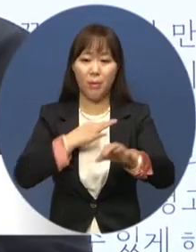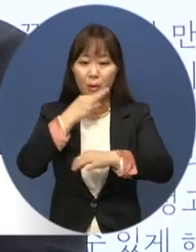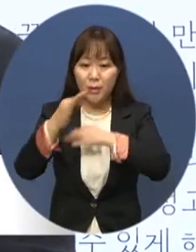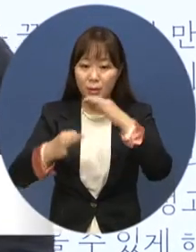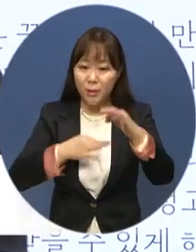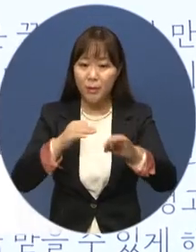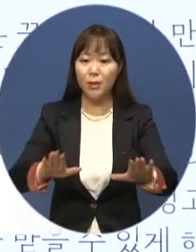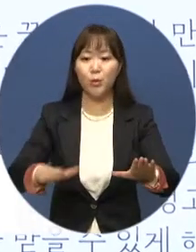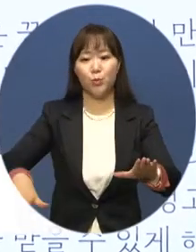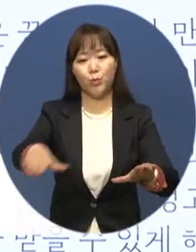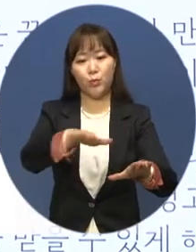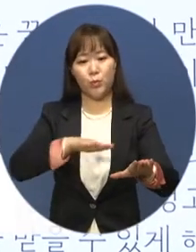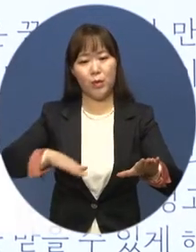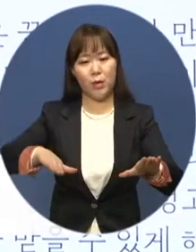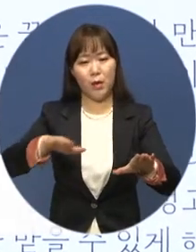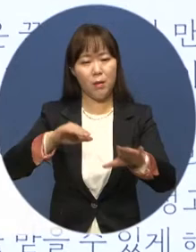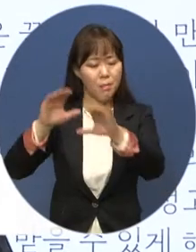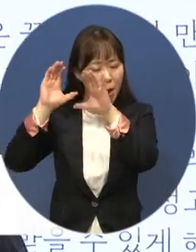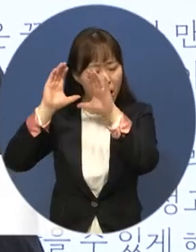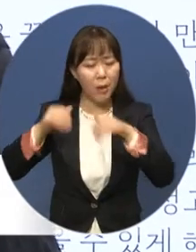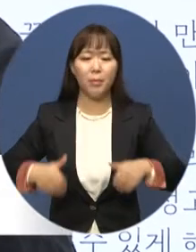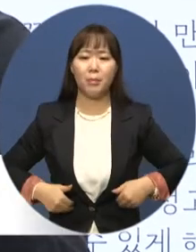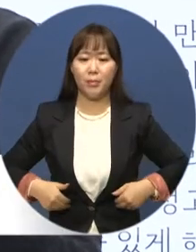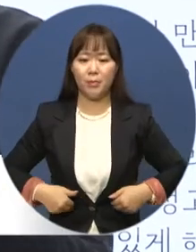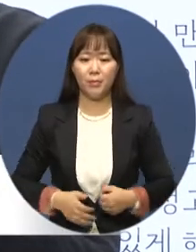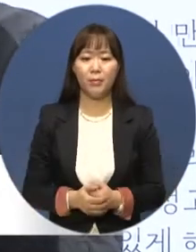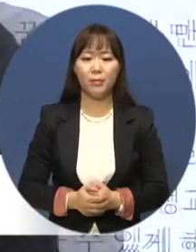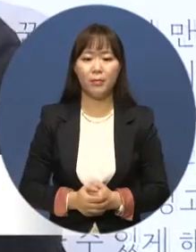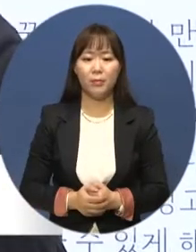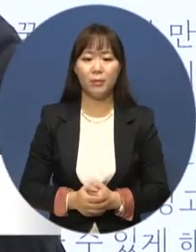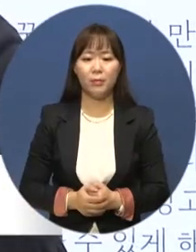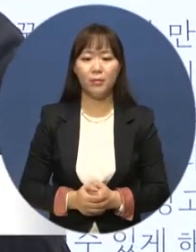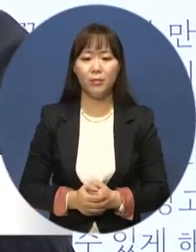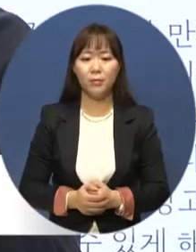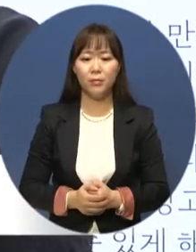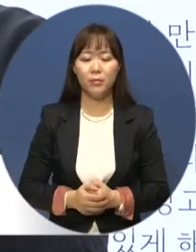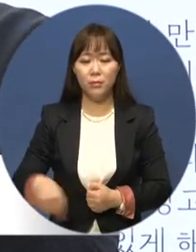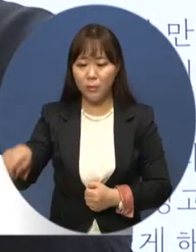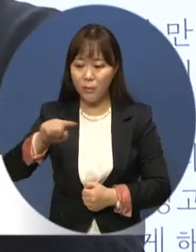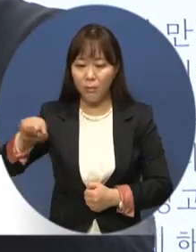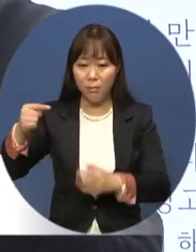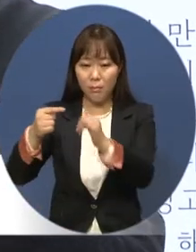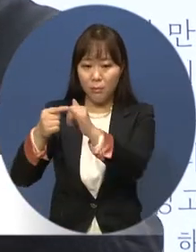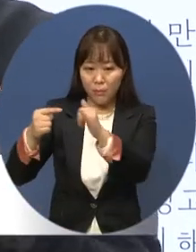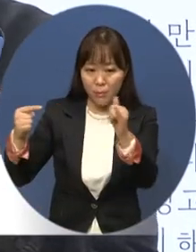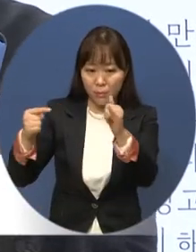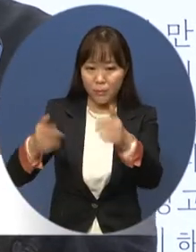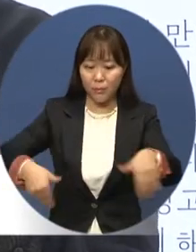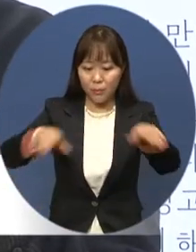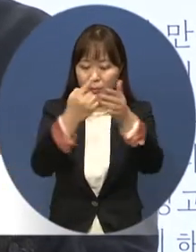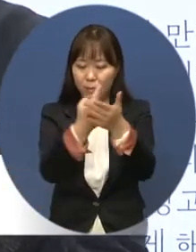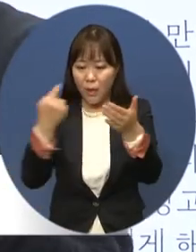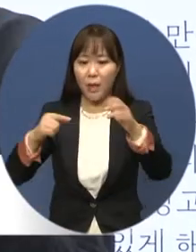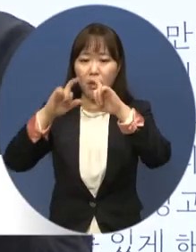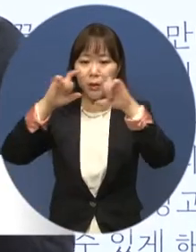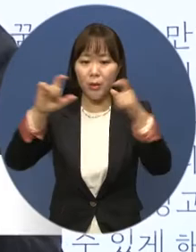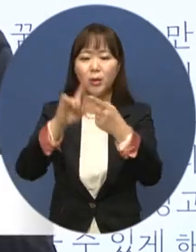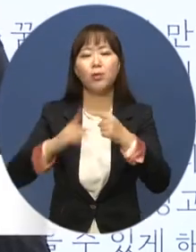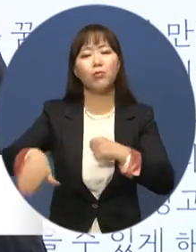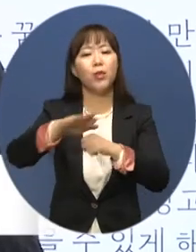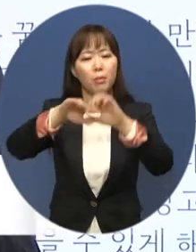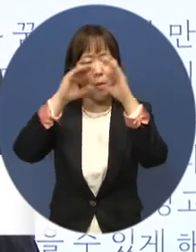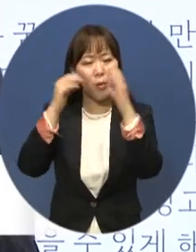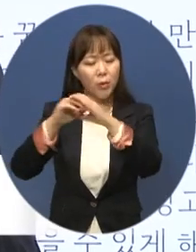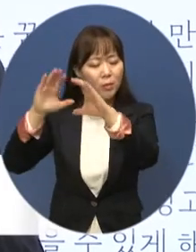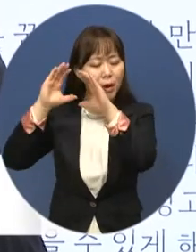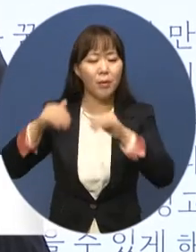이게 우리가 비극이 기울여야 할 때입니다 그 절절한 백인은 1 시설 선언을 우리 모두는